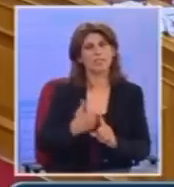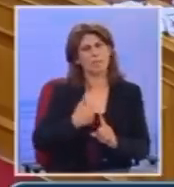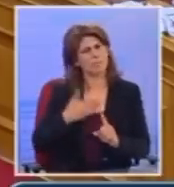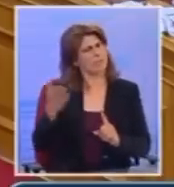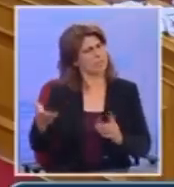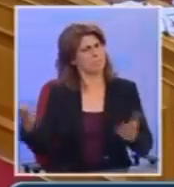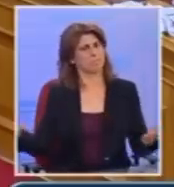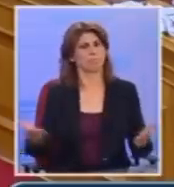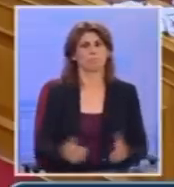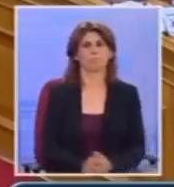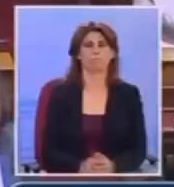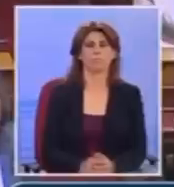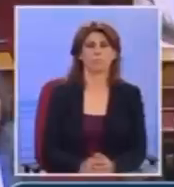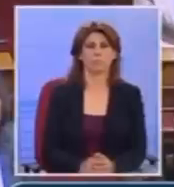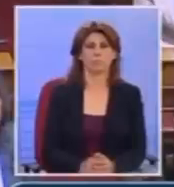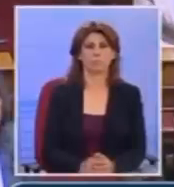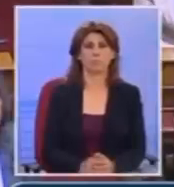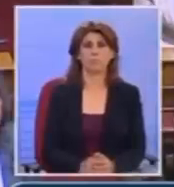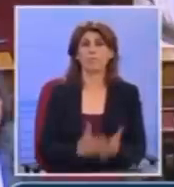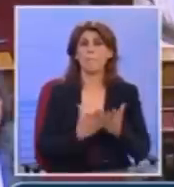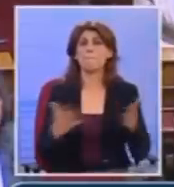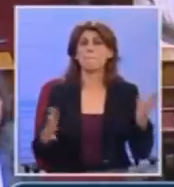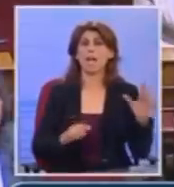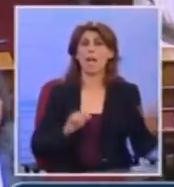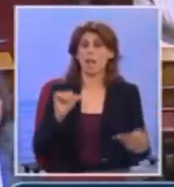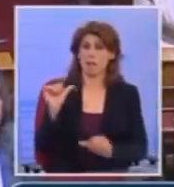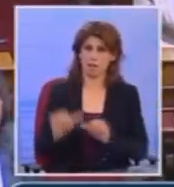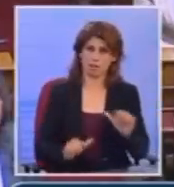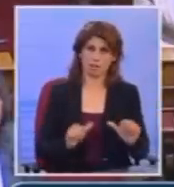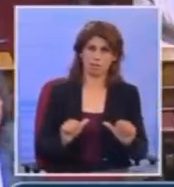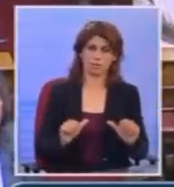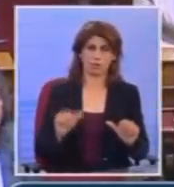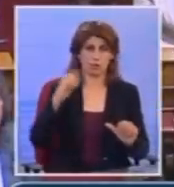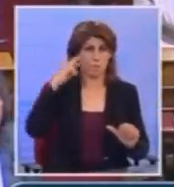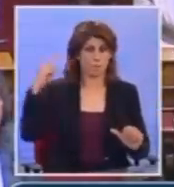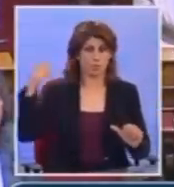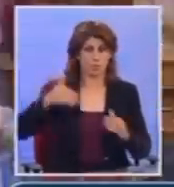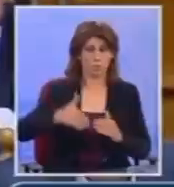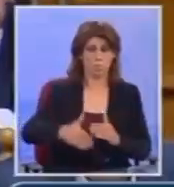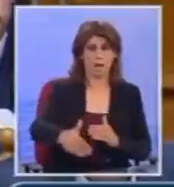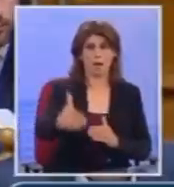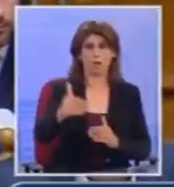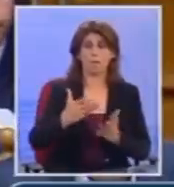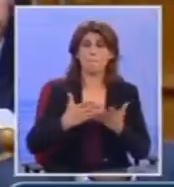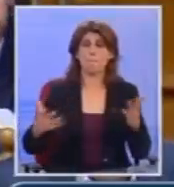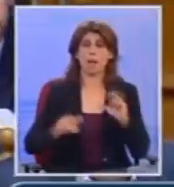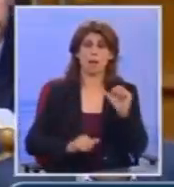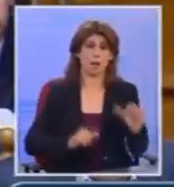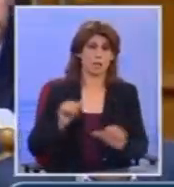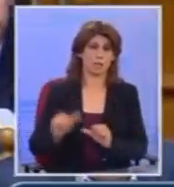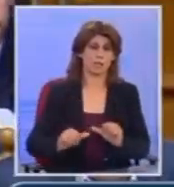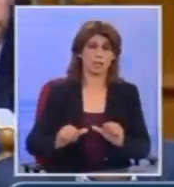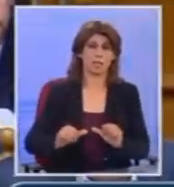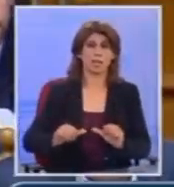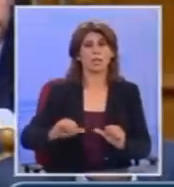εσείς. Οι μεγάλες αλλαγές όμως για το Πανεπιστήμιο του μέλλοντος, οι μεγάλες αλλαγές για η